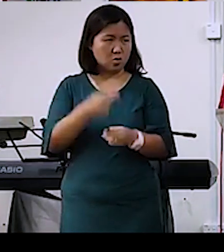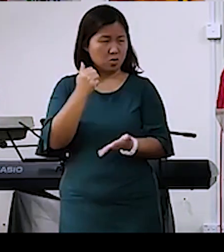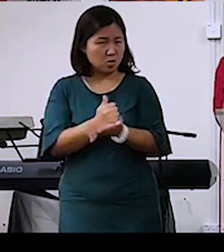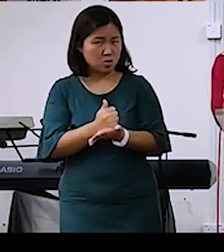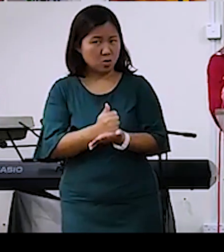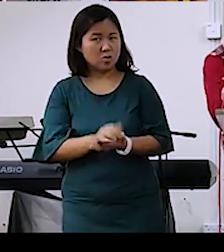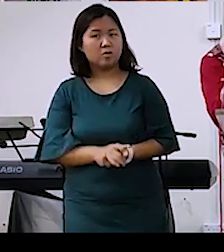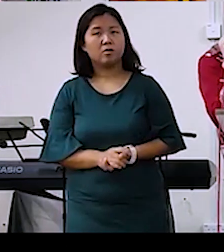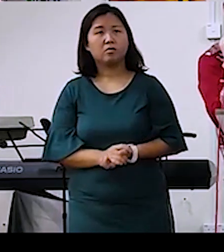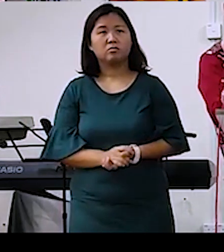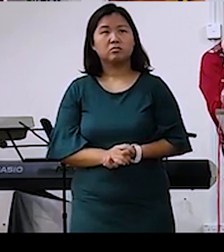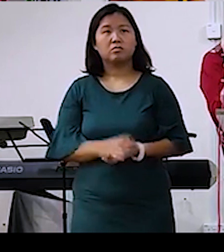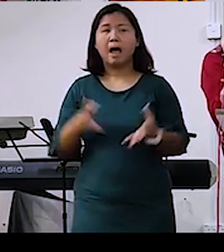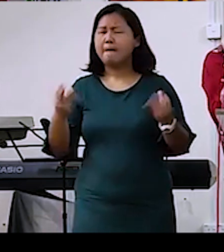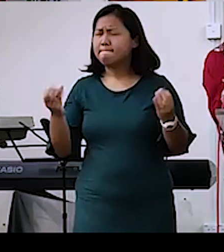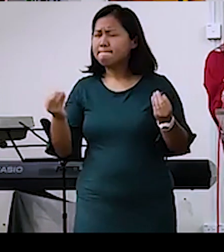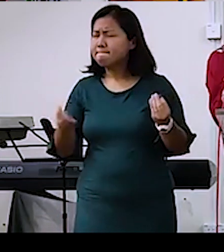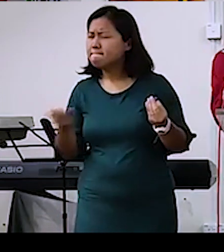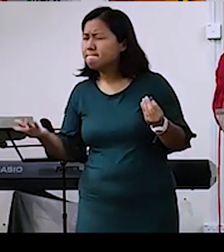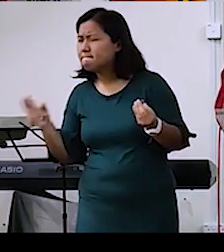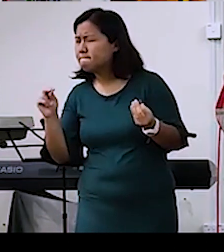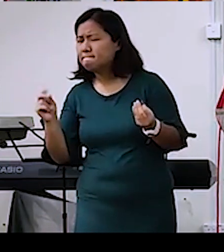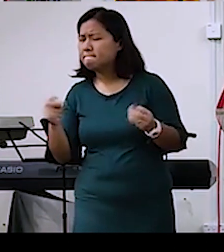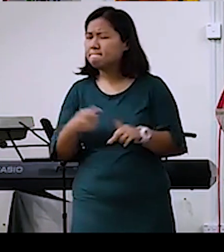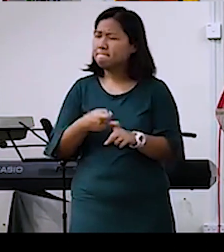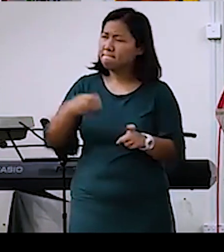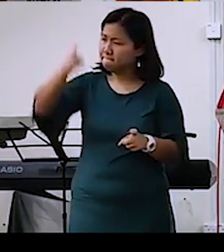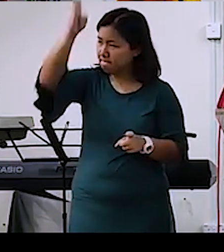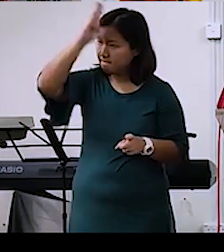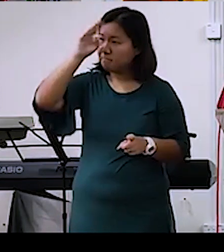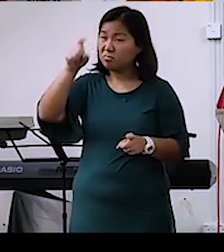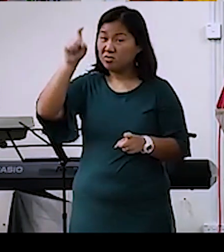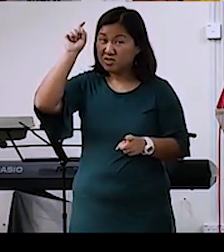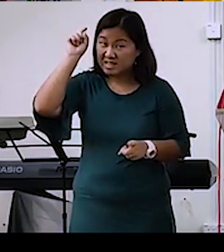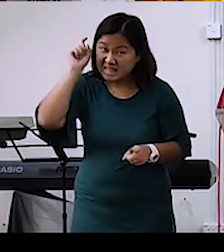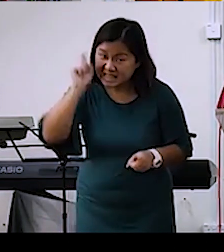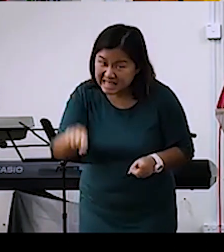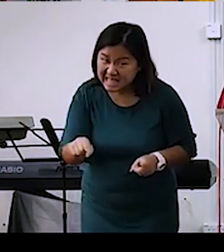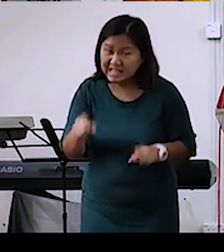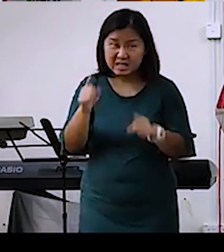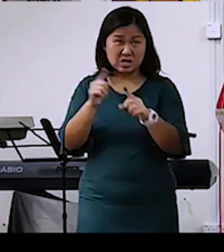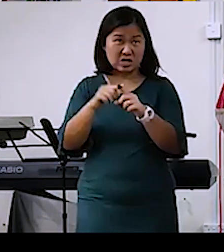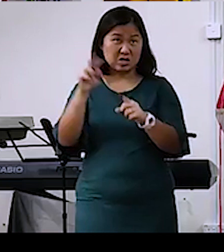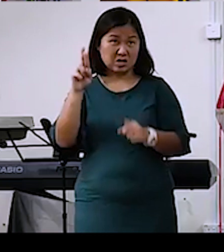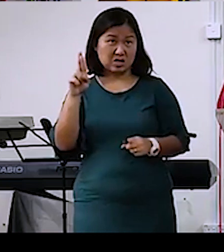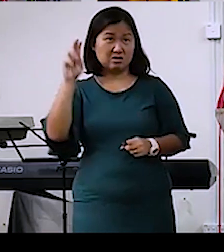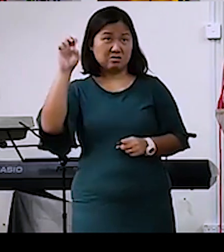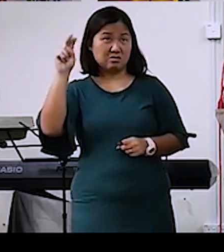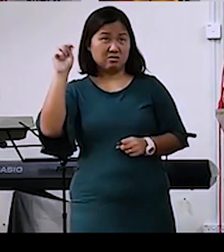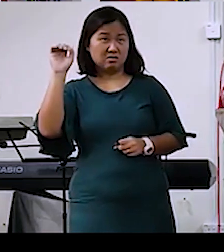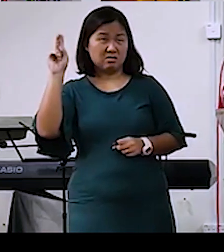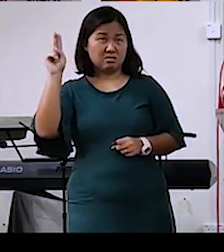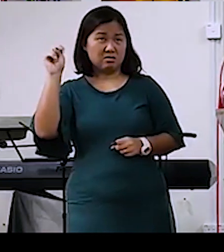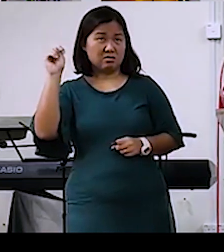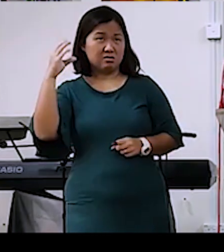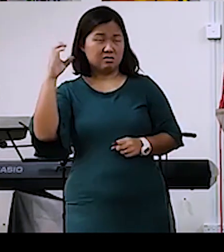things that's not of God that you need to renounce. 那么我们要知道没有智慧，当我们要宣告